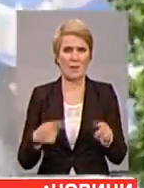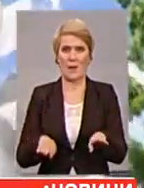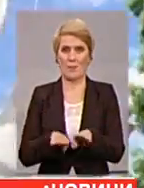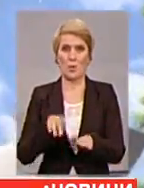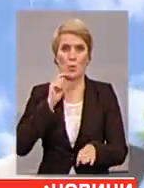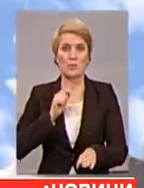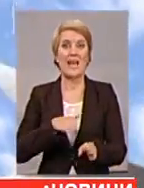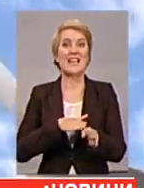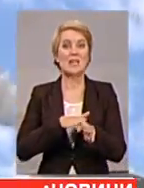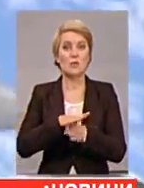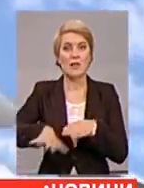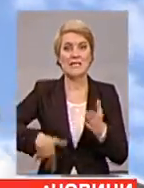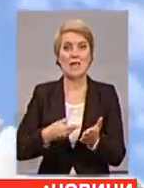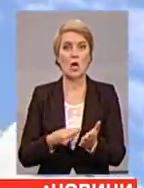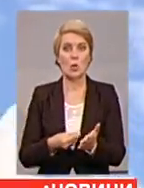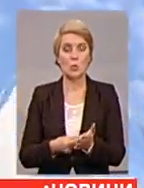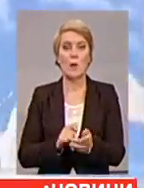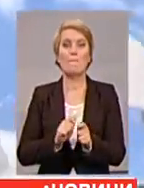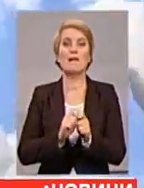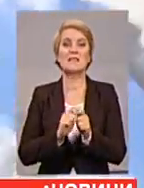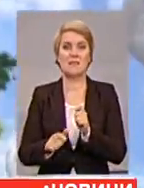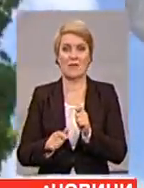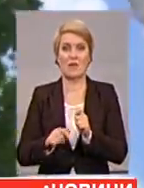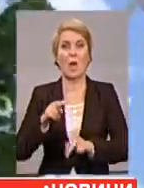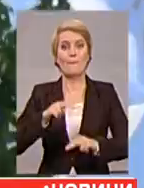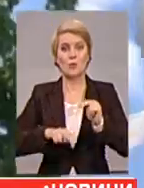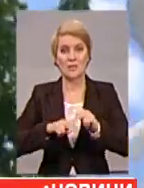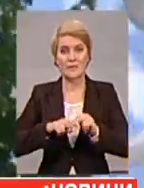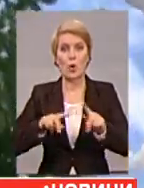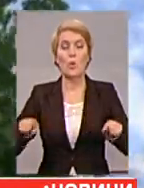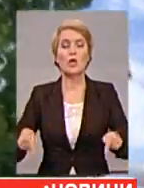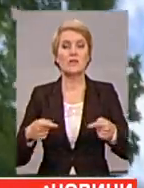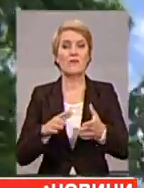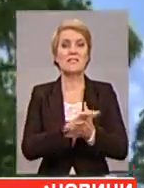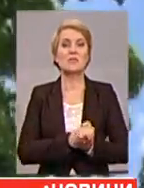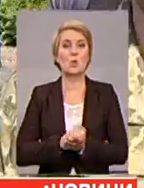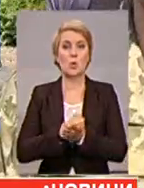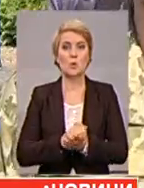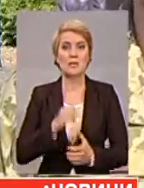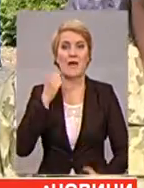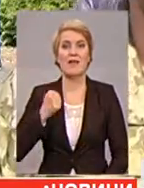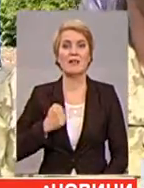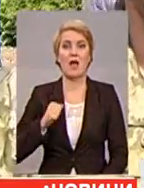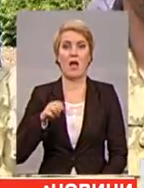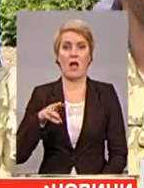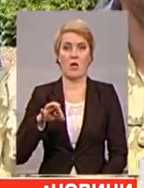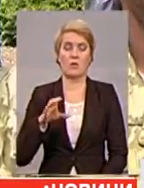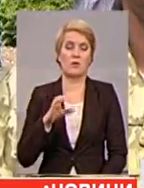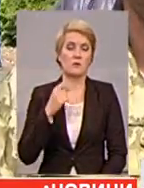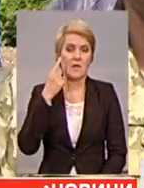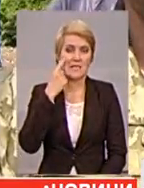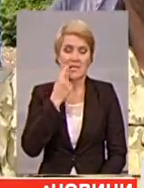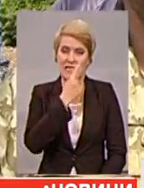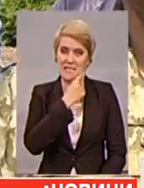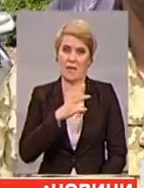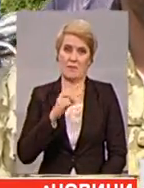гроші меценатів. А будівництво алеї пам'яті організував Союз ветеранів АТО. Зі сльозами на очах. Це для мене